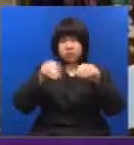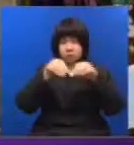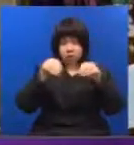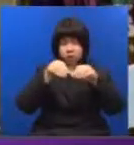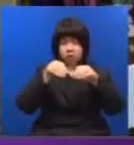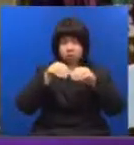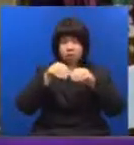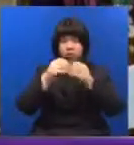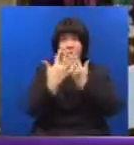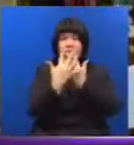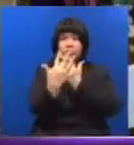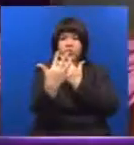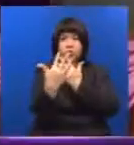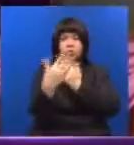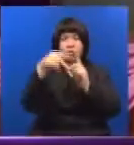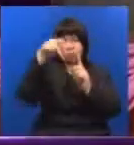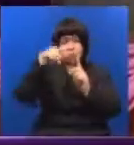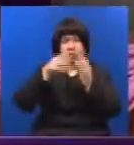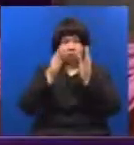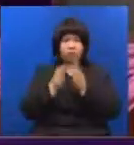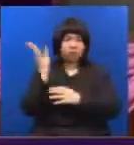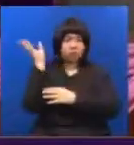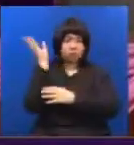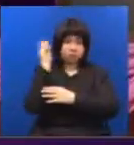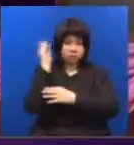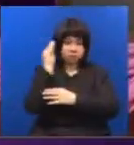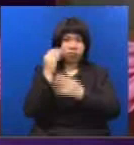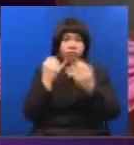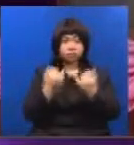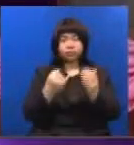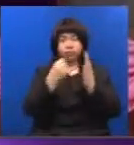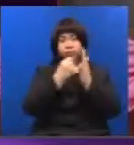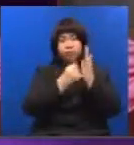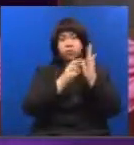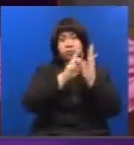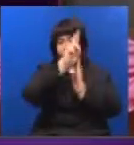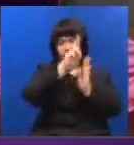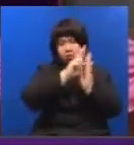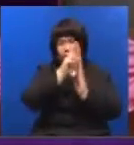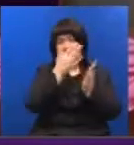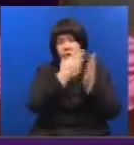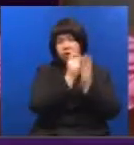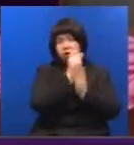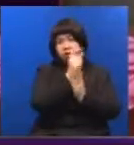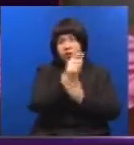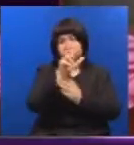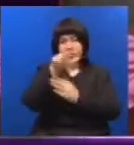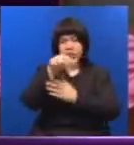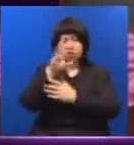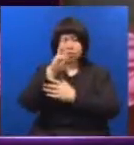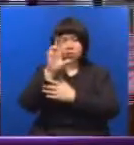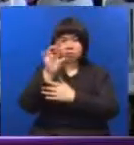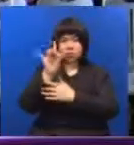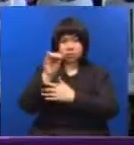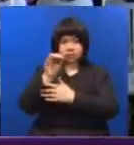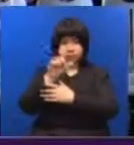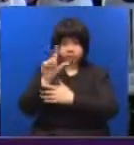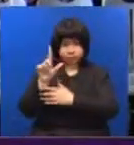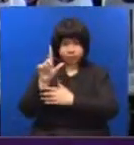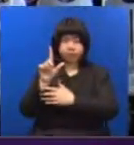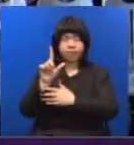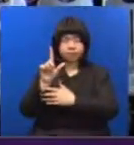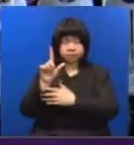ส.ประจุบันจัหดเชียงรายายก็จายเงินให้ชาวนาไปแล้3680 ล้านบาท